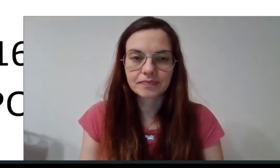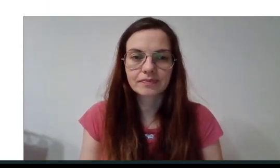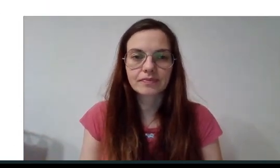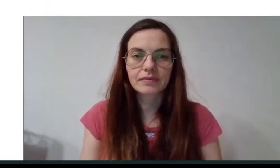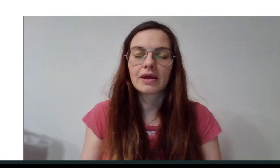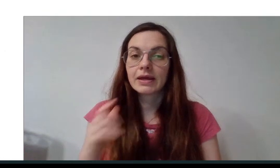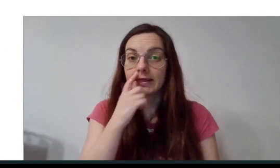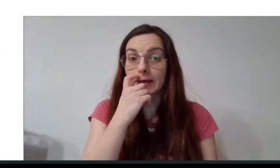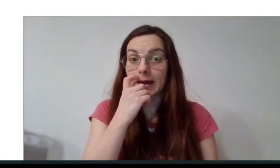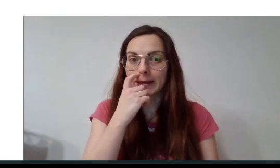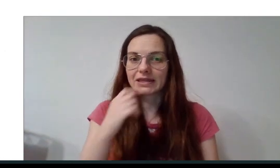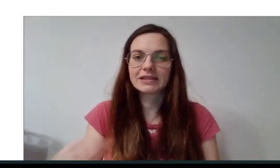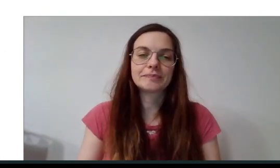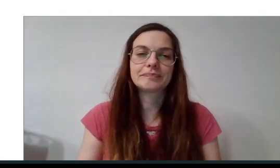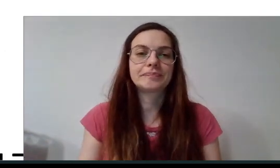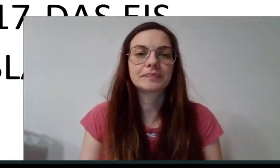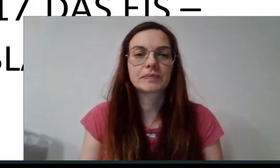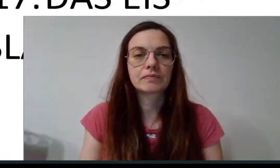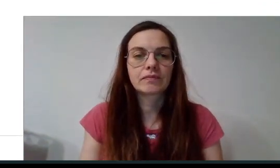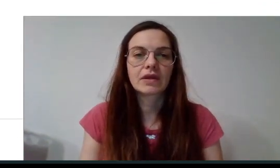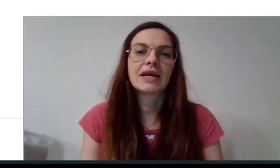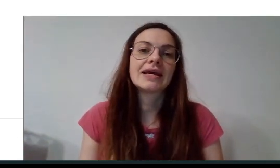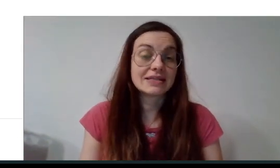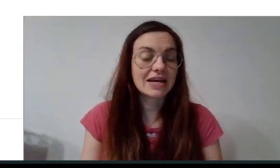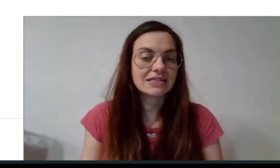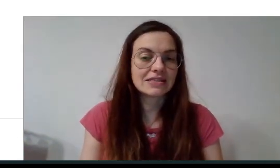Die Nachricht. Das Eis.